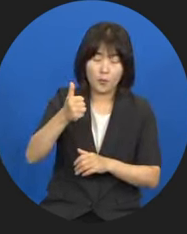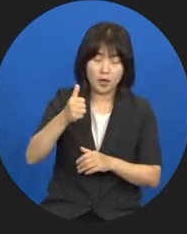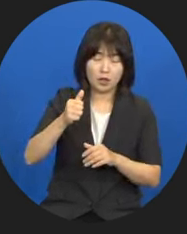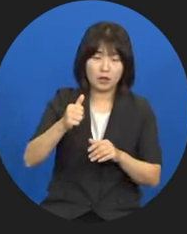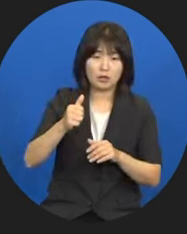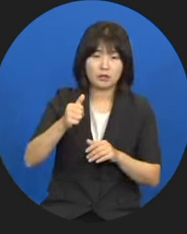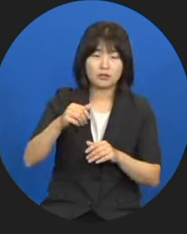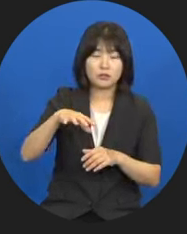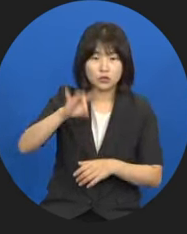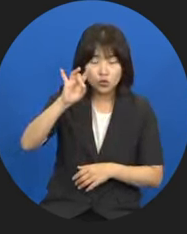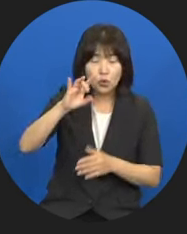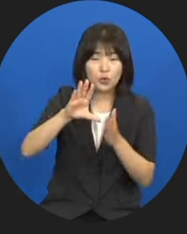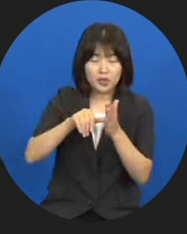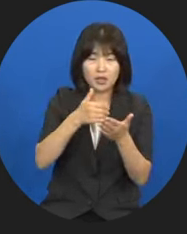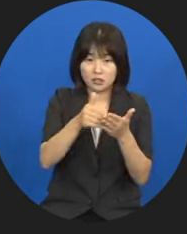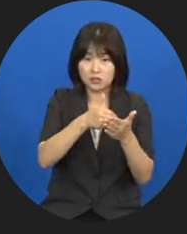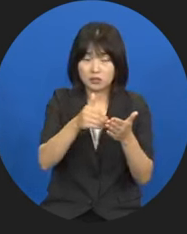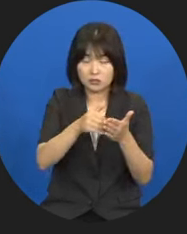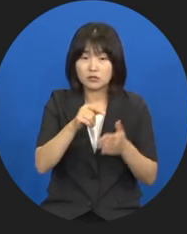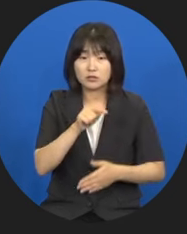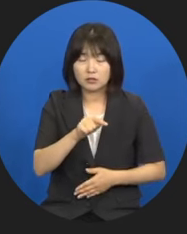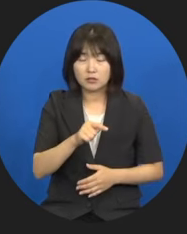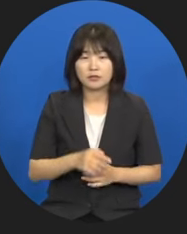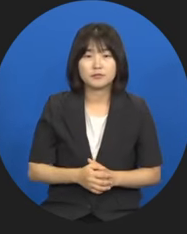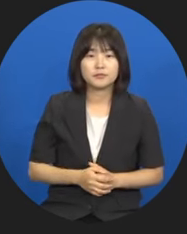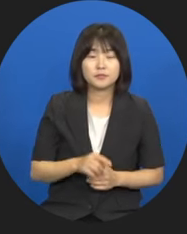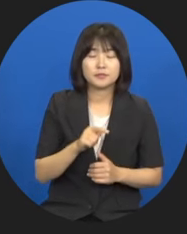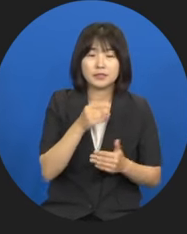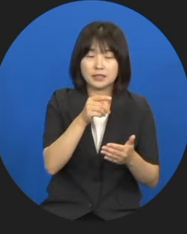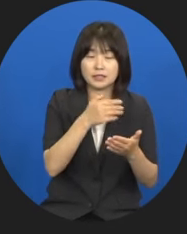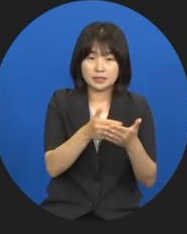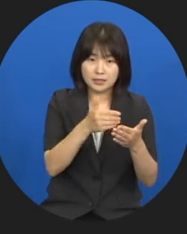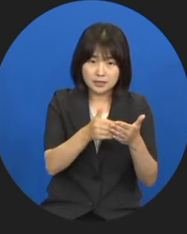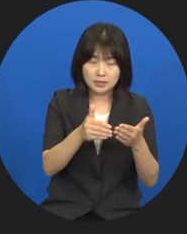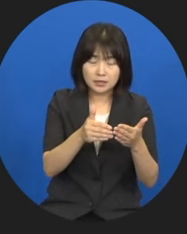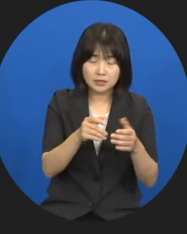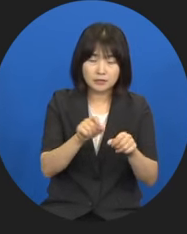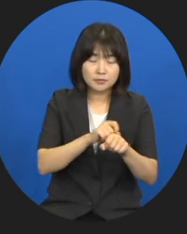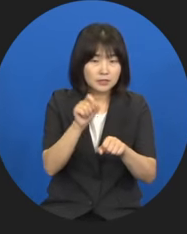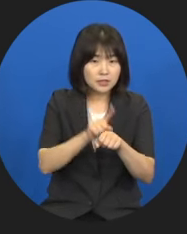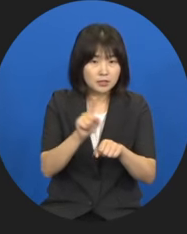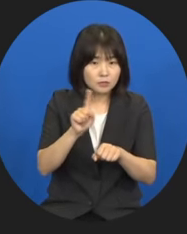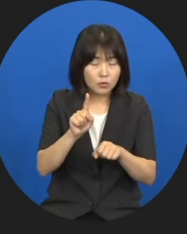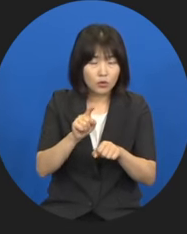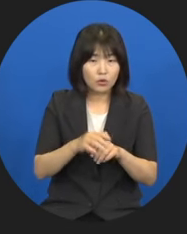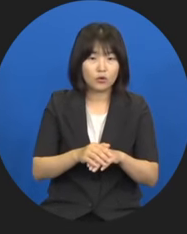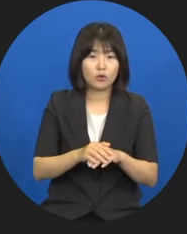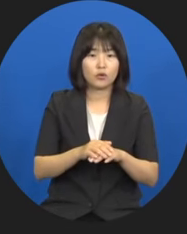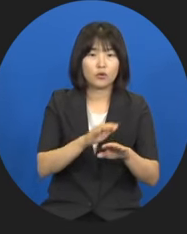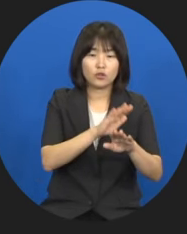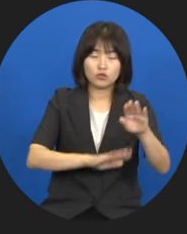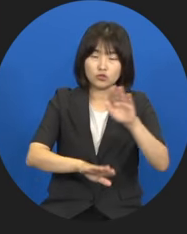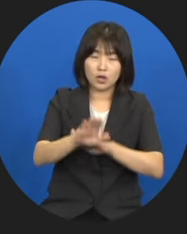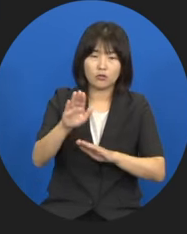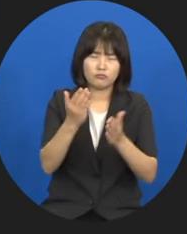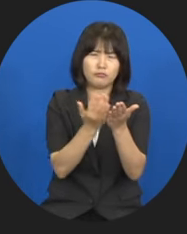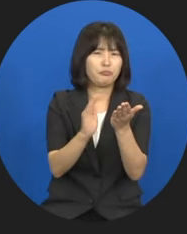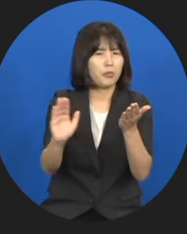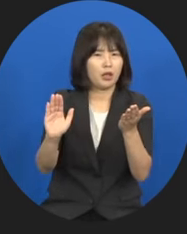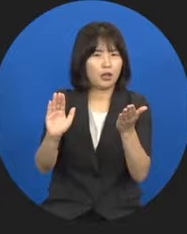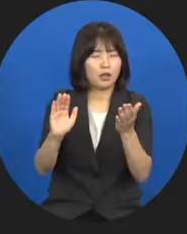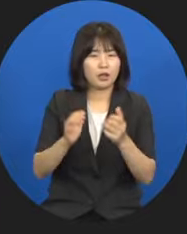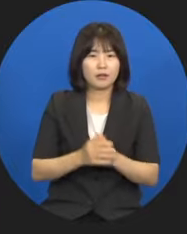시내산에 가면 성 캐서린 수도원이 있는데 거기에 그 이 그림이 있습니다. 이 그림의 특징이 있습니다. 좌와 우가 비대칭입니다. 눈썹이나